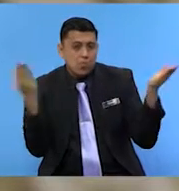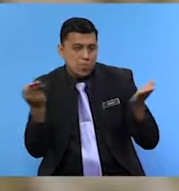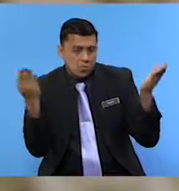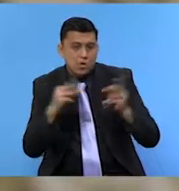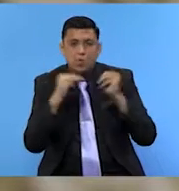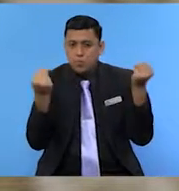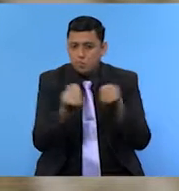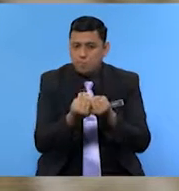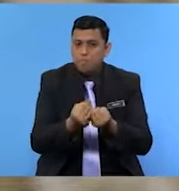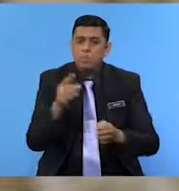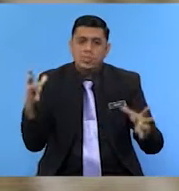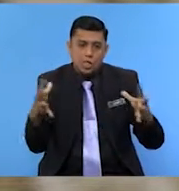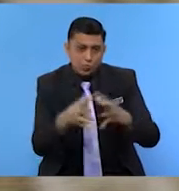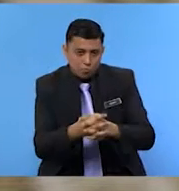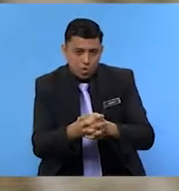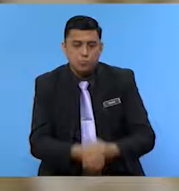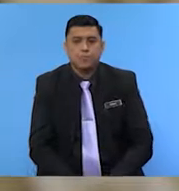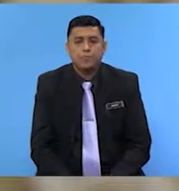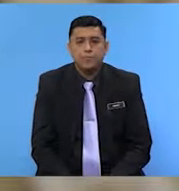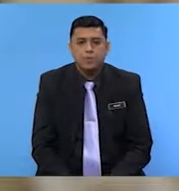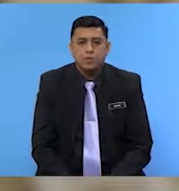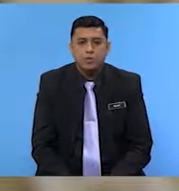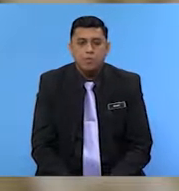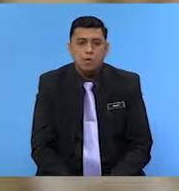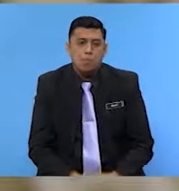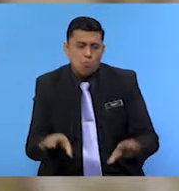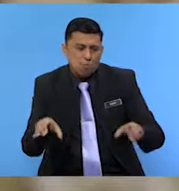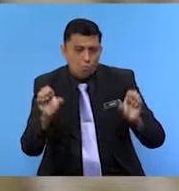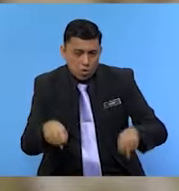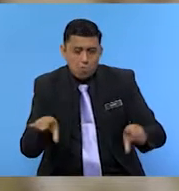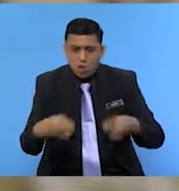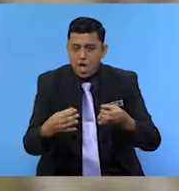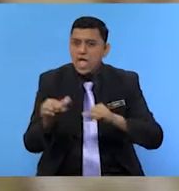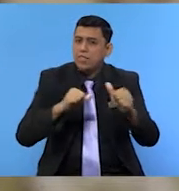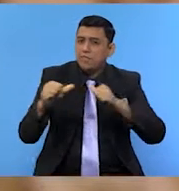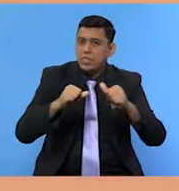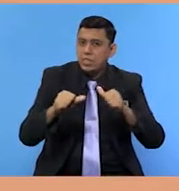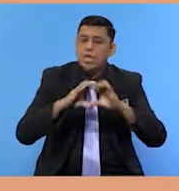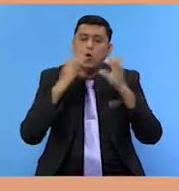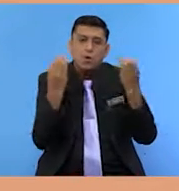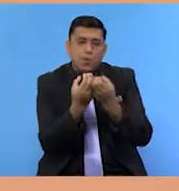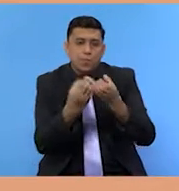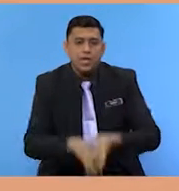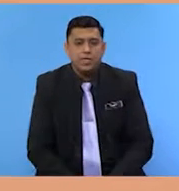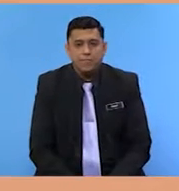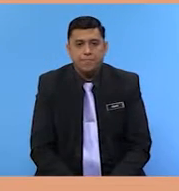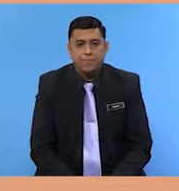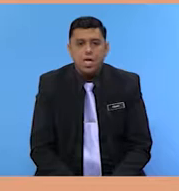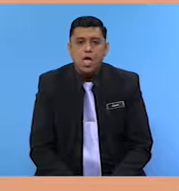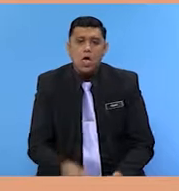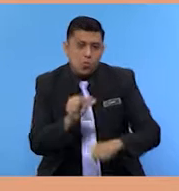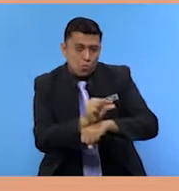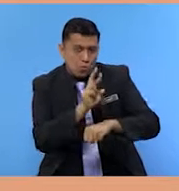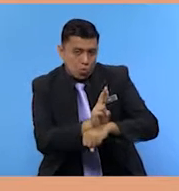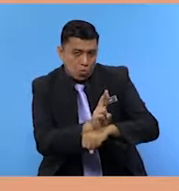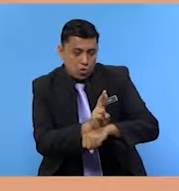masyarakat yang bersatu padu. Pelbagai aktiviti boleh dilakukan di dalam kelompok masyarakat seperti contohnya aktiviti gotong royong di